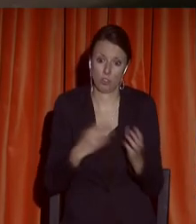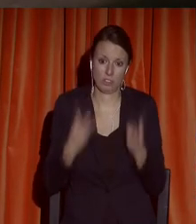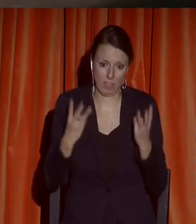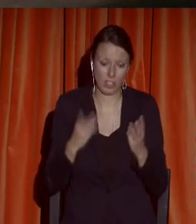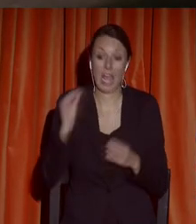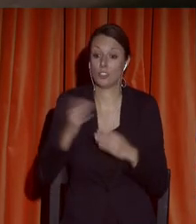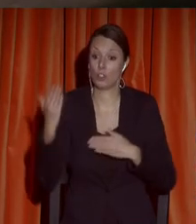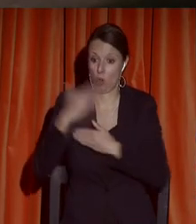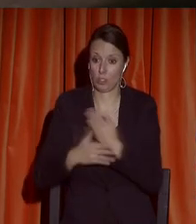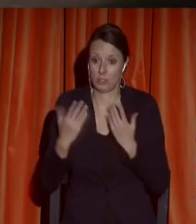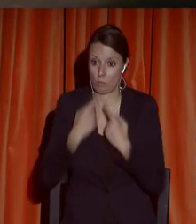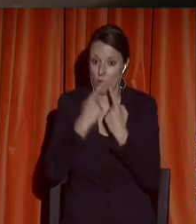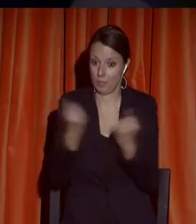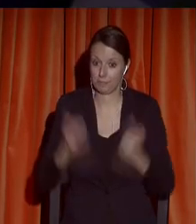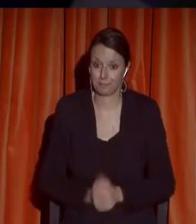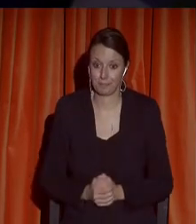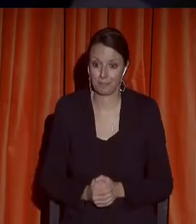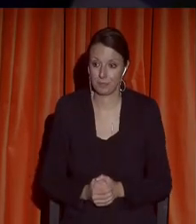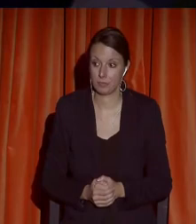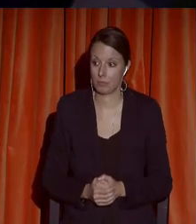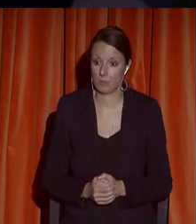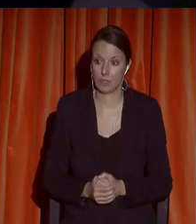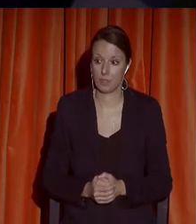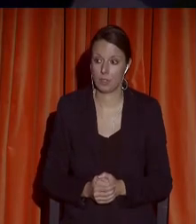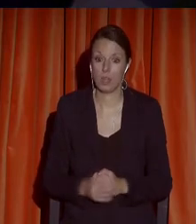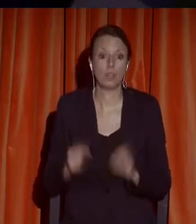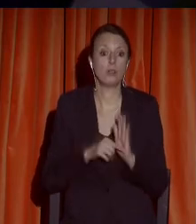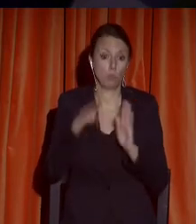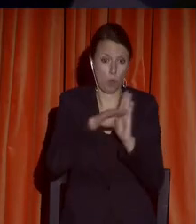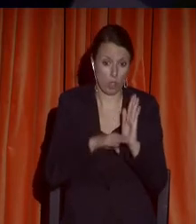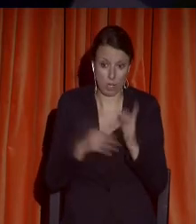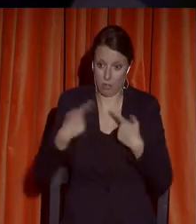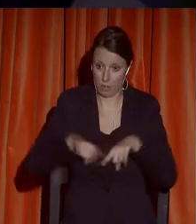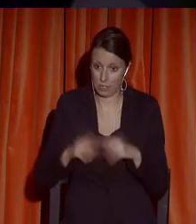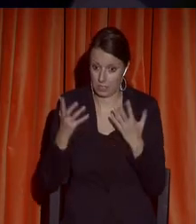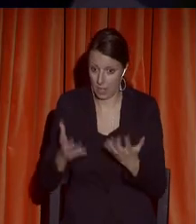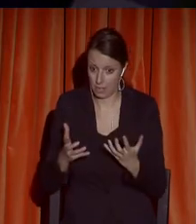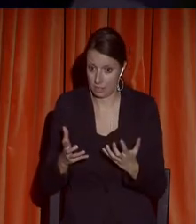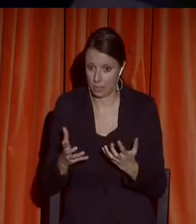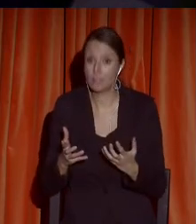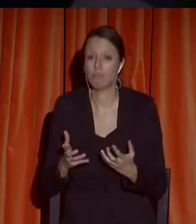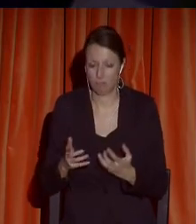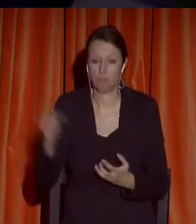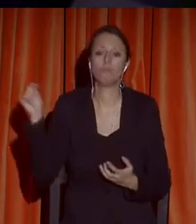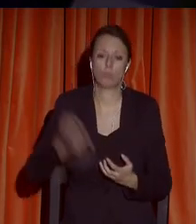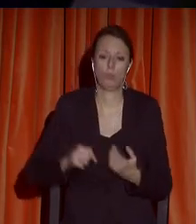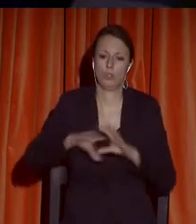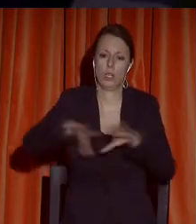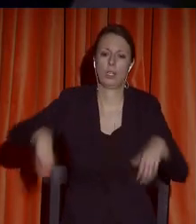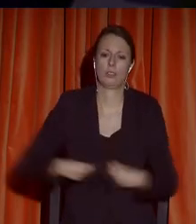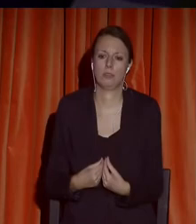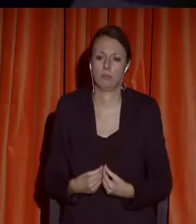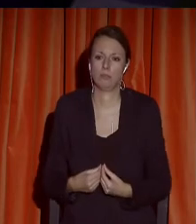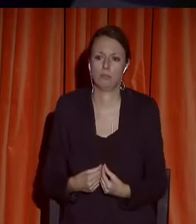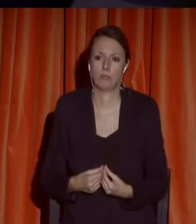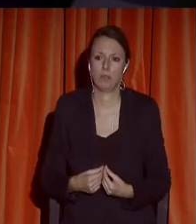na koniec chcę powiedzieć tak. Żeby móc ten program zrealizować, trzeba być razem i być